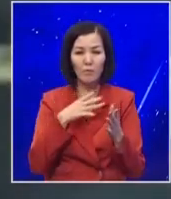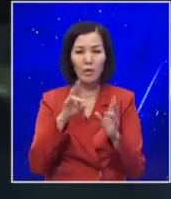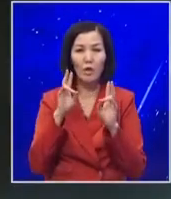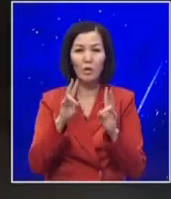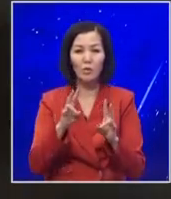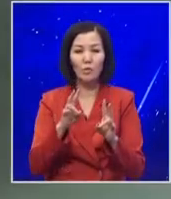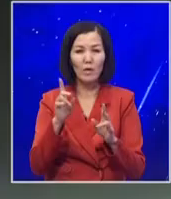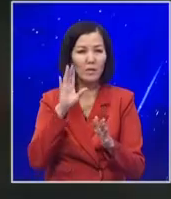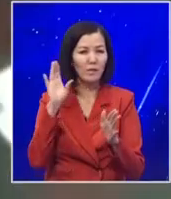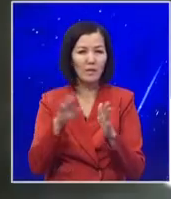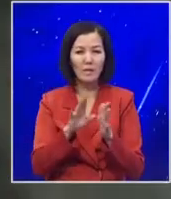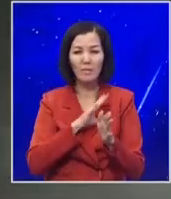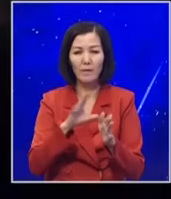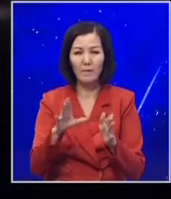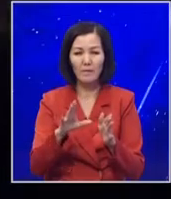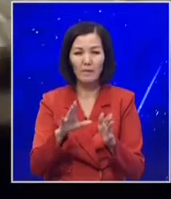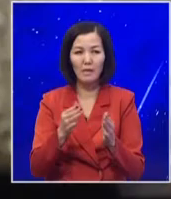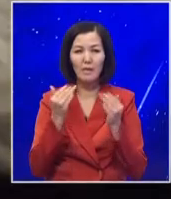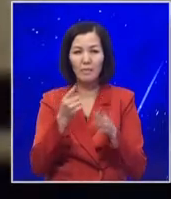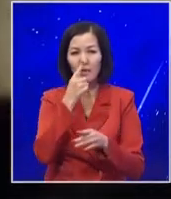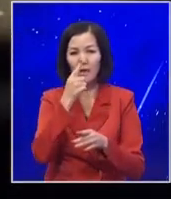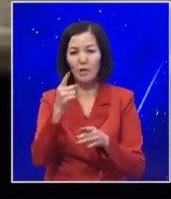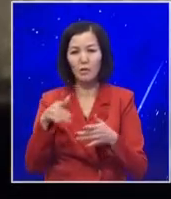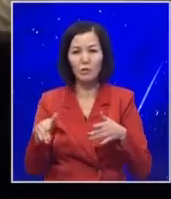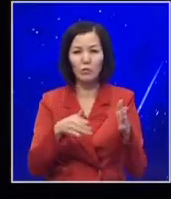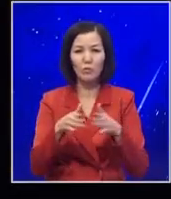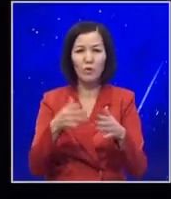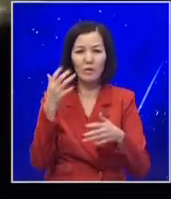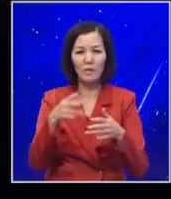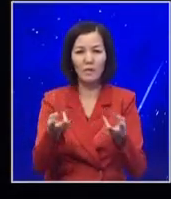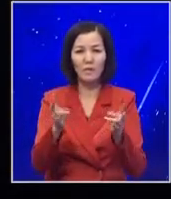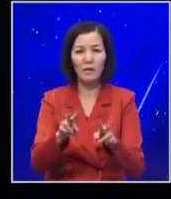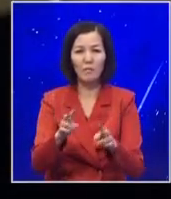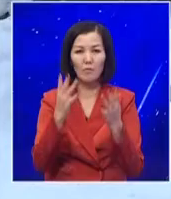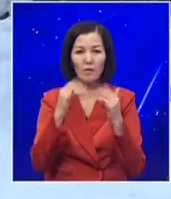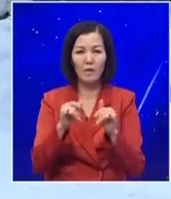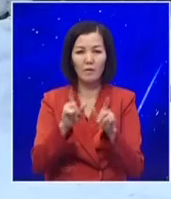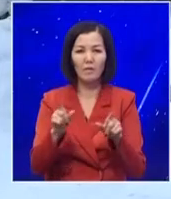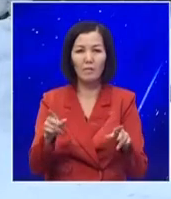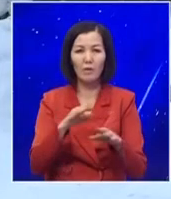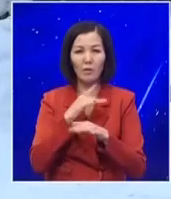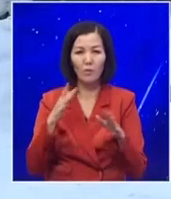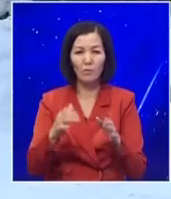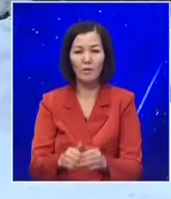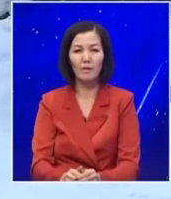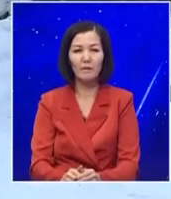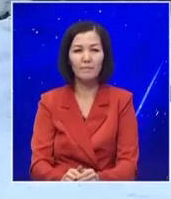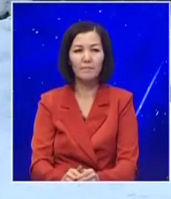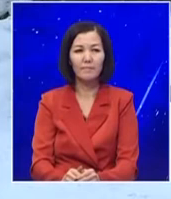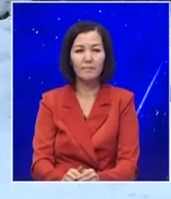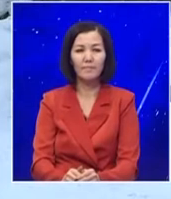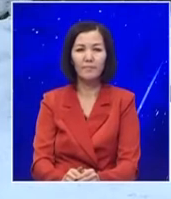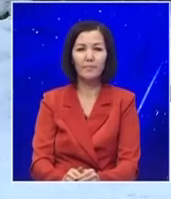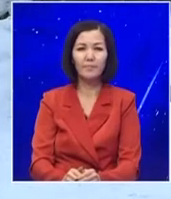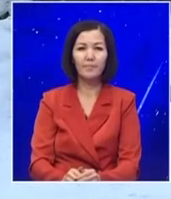бірақ оны елемейтіндер көп. Салдарынан биыл алыс жолға шығып, орта жолда қалып қойғандар саны көбейген. Жители игнорируют